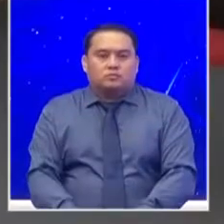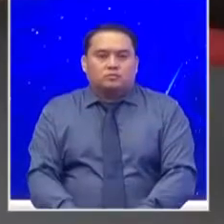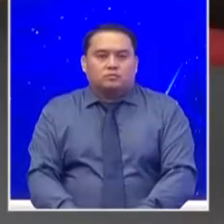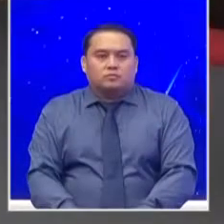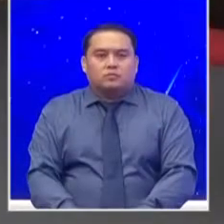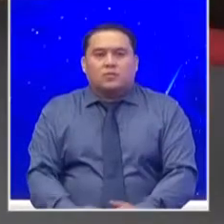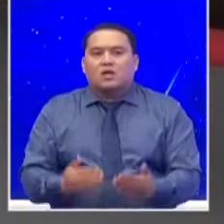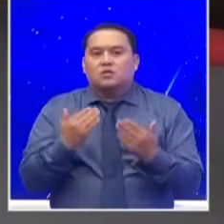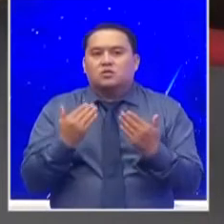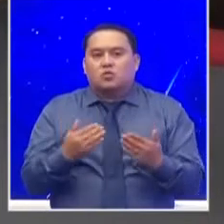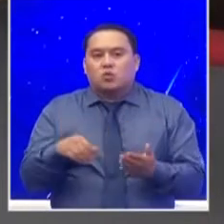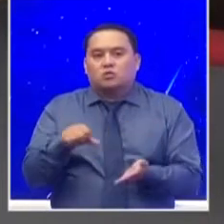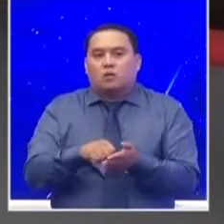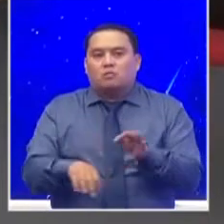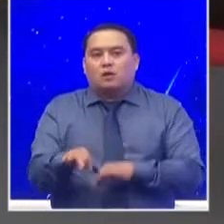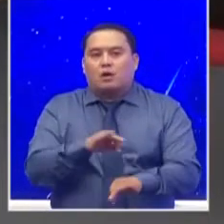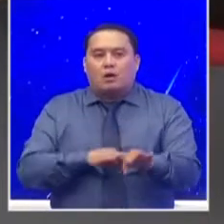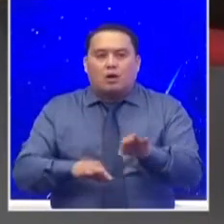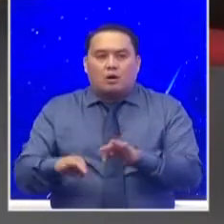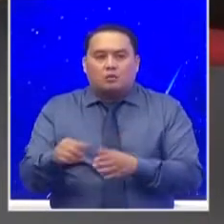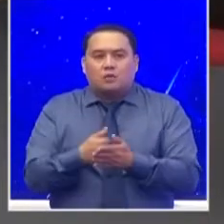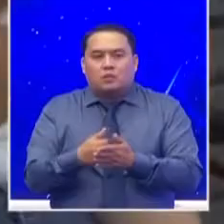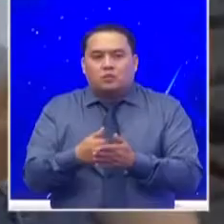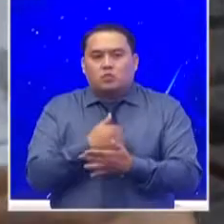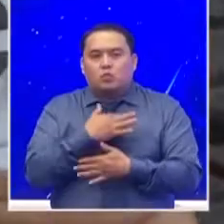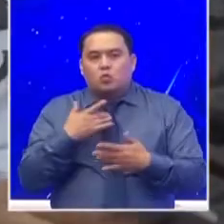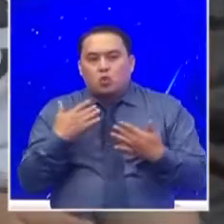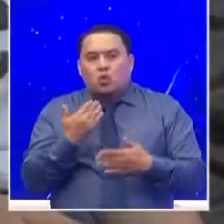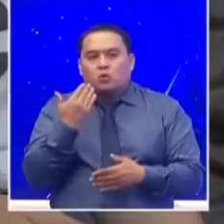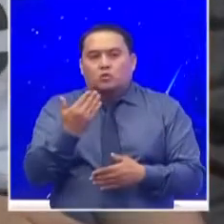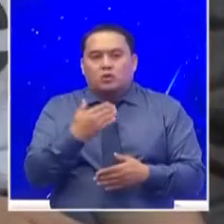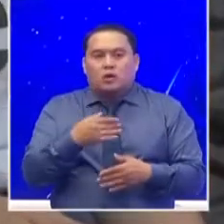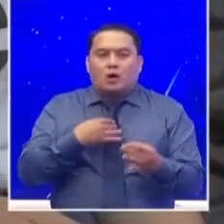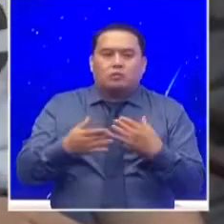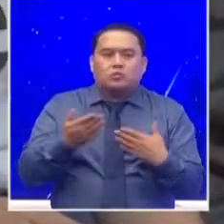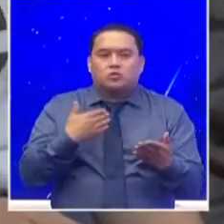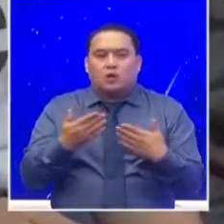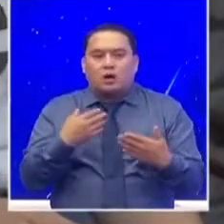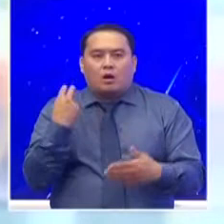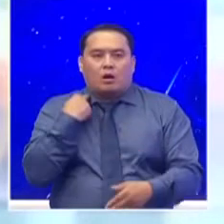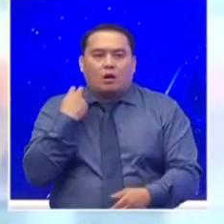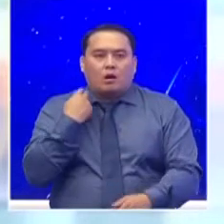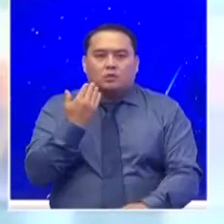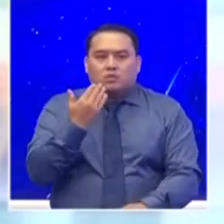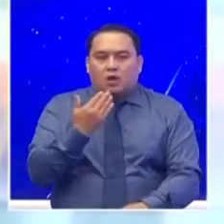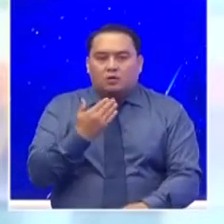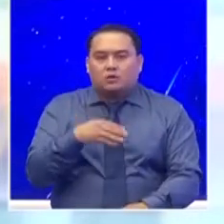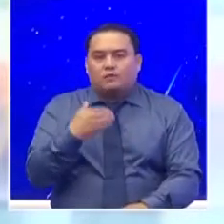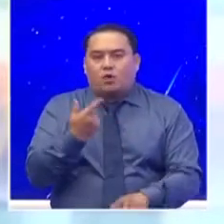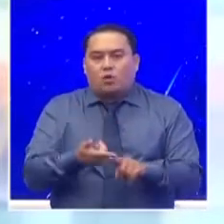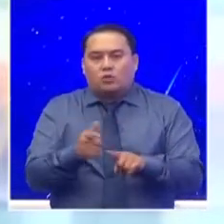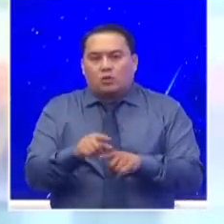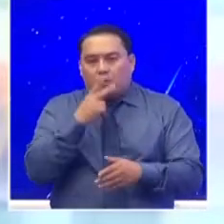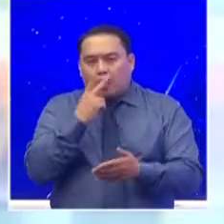На сегодняшний день участники проекта Speaking Club добились многого. Некоторые из них уже говорят на уровне APA Intermedia или B2.